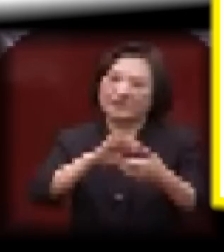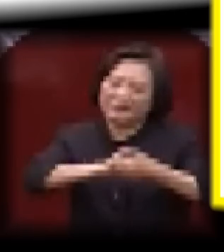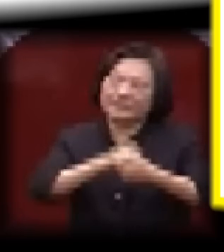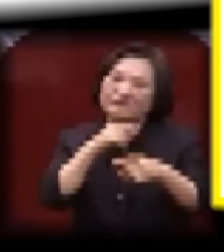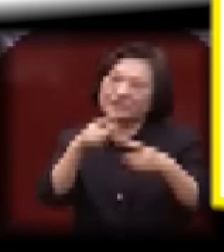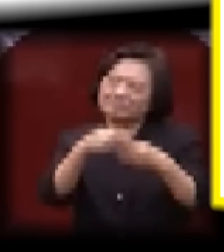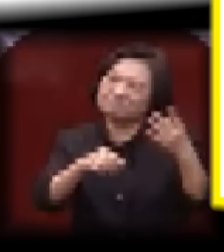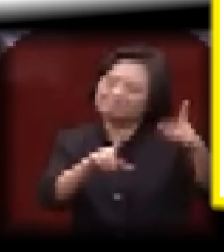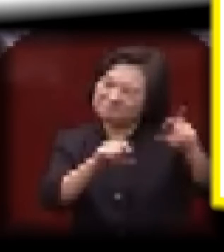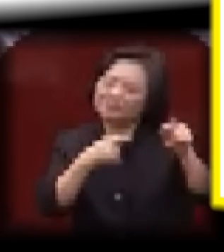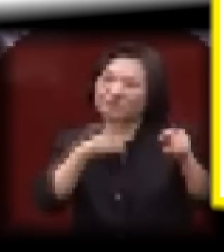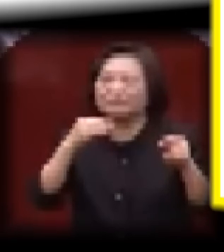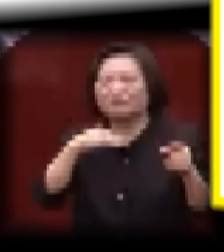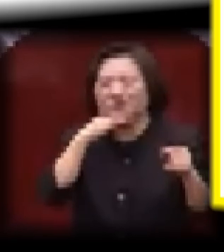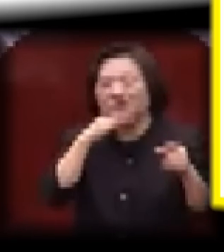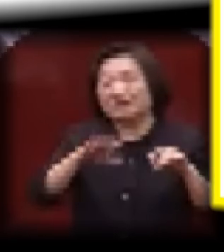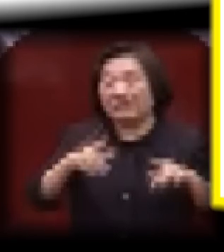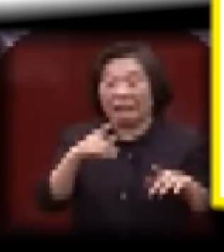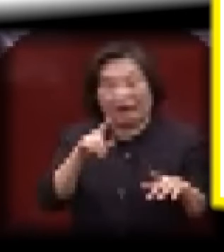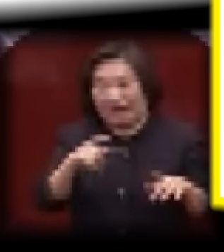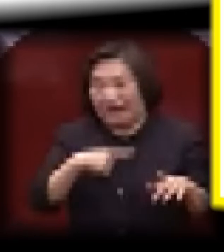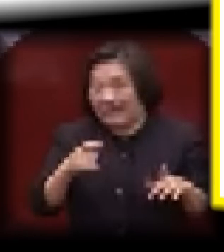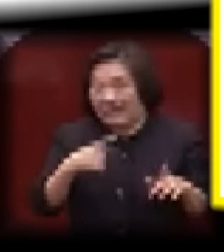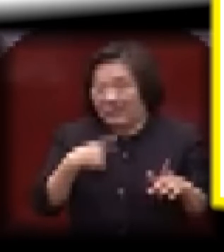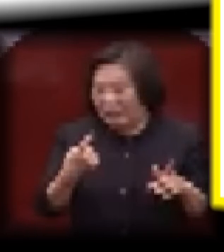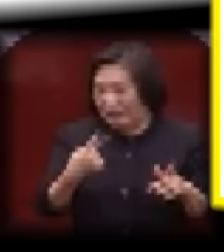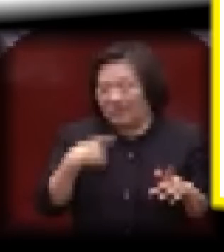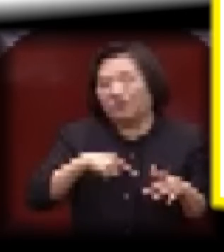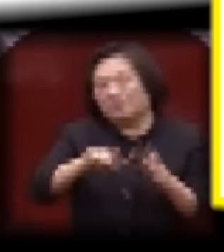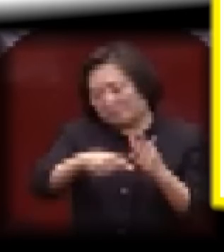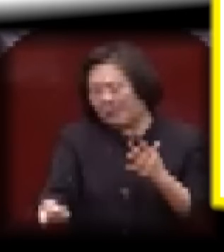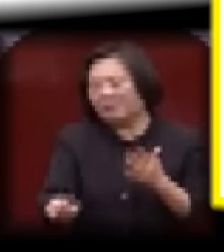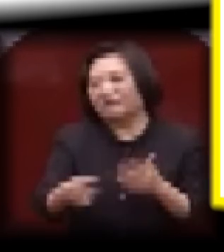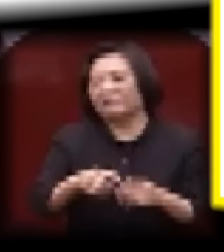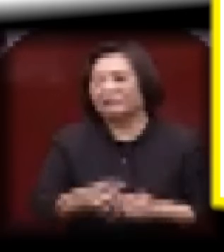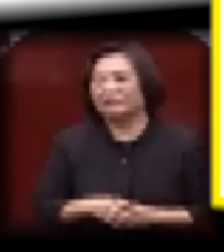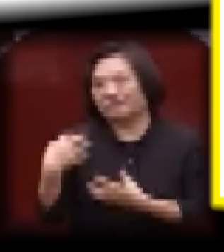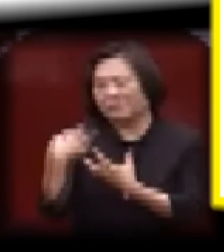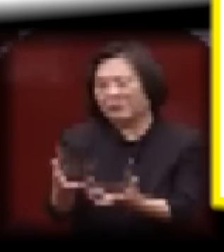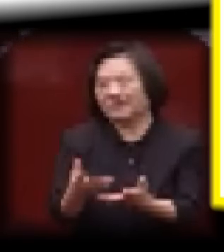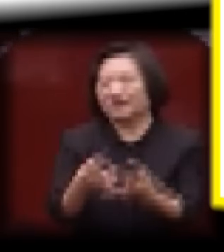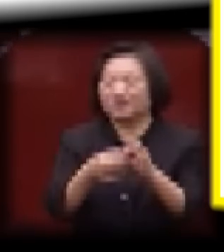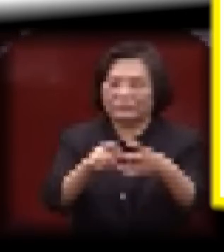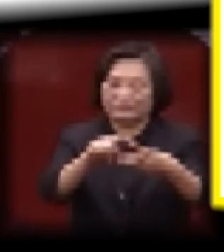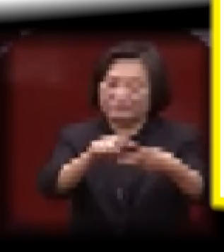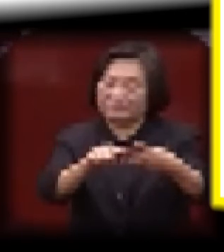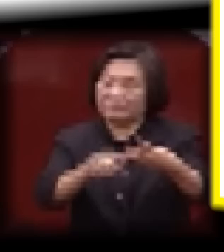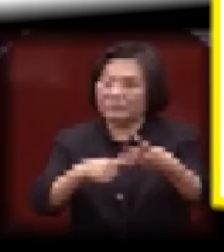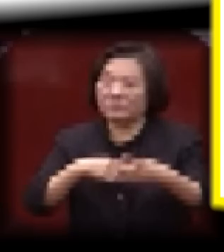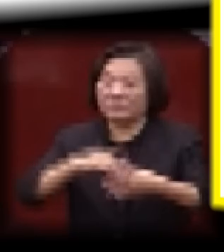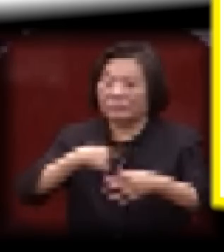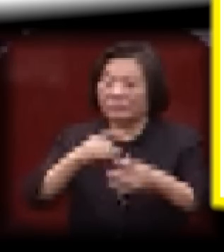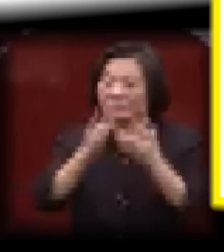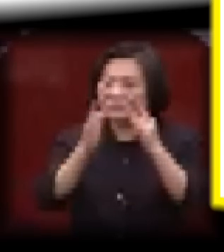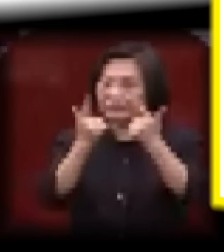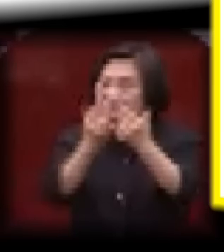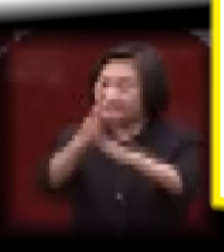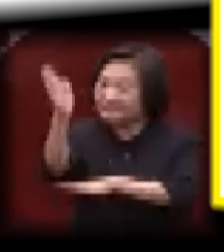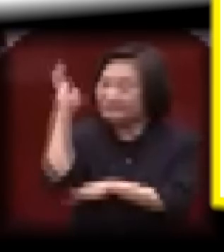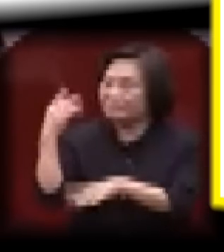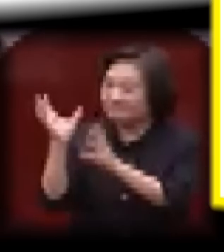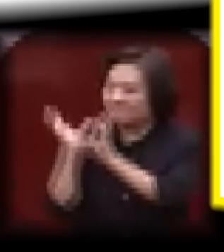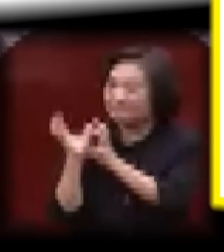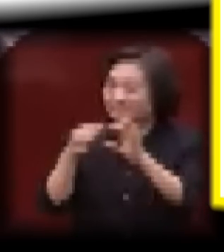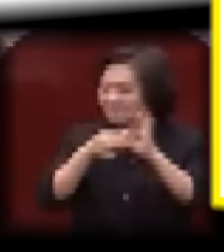就给下一任的政府去处理。所以在这个规格标跟价格标都是在我们确定廉政以后才继续再进